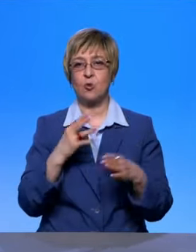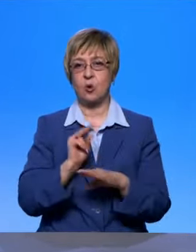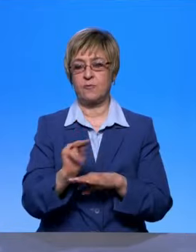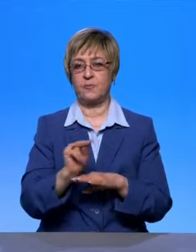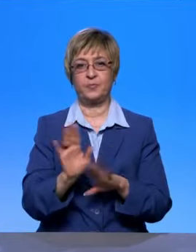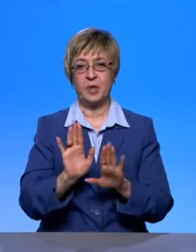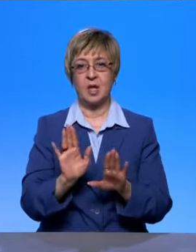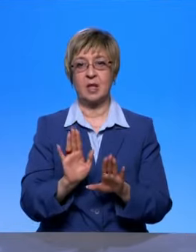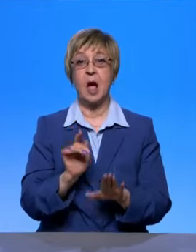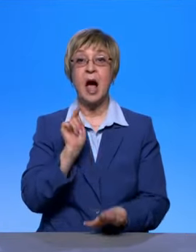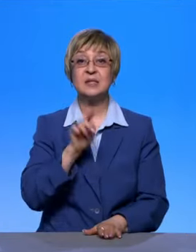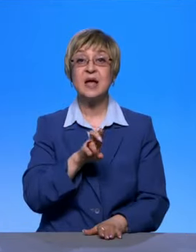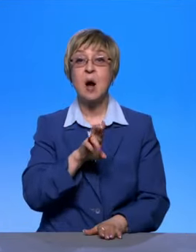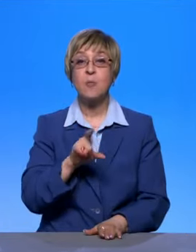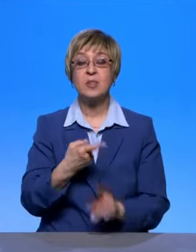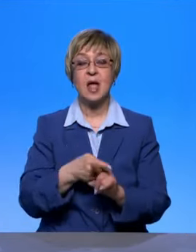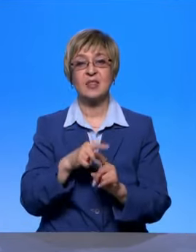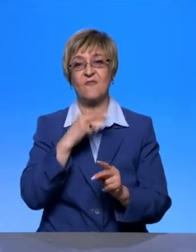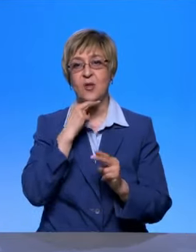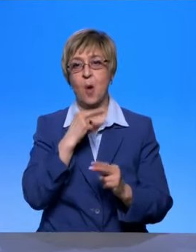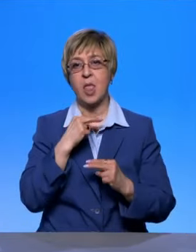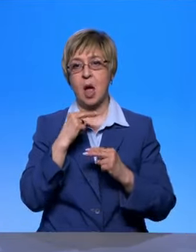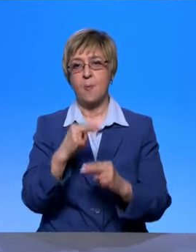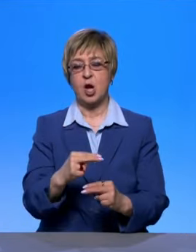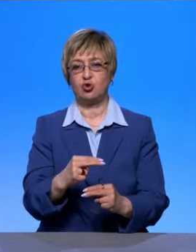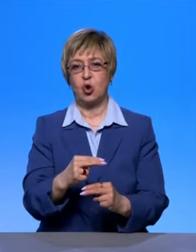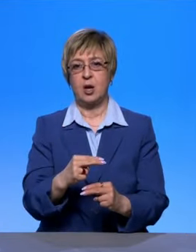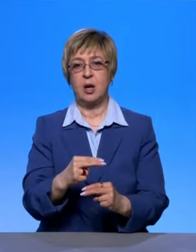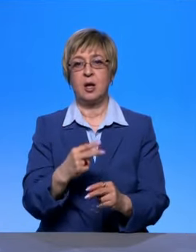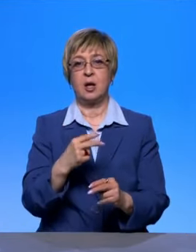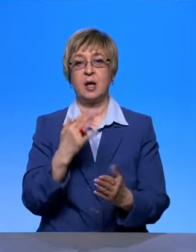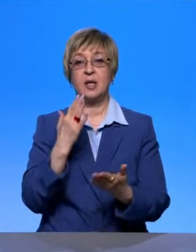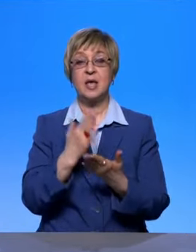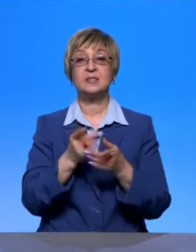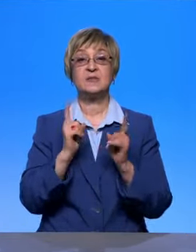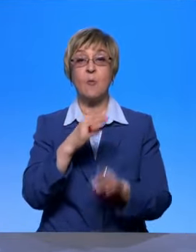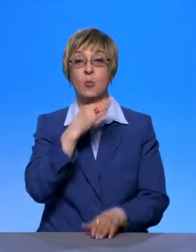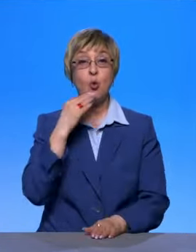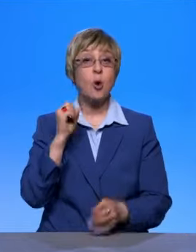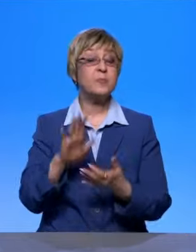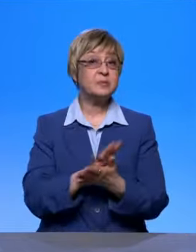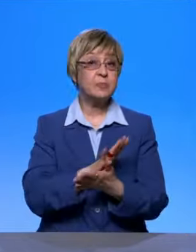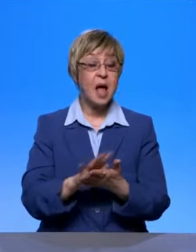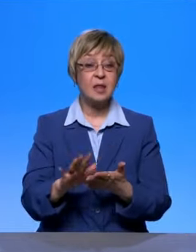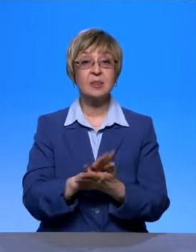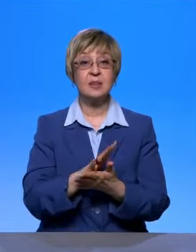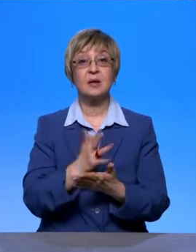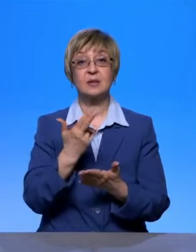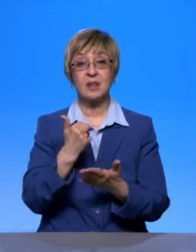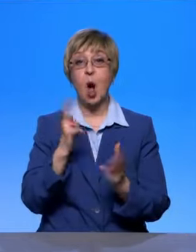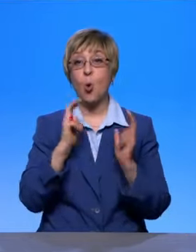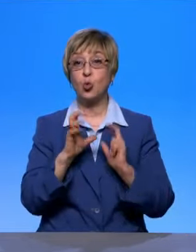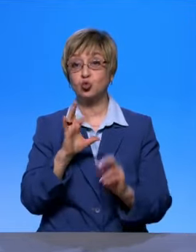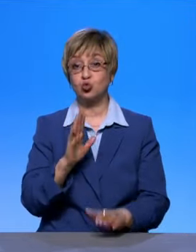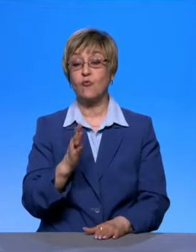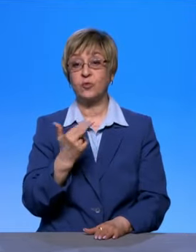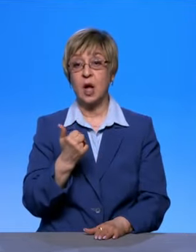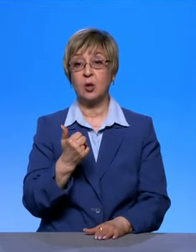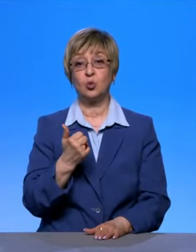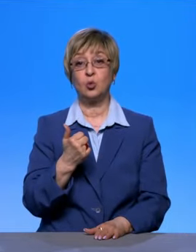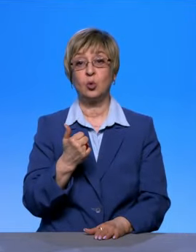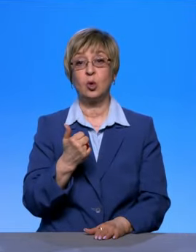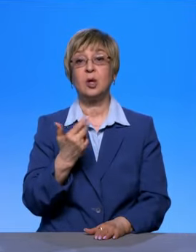на это хотя бы обращали внимание. Вот, потому что есть действительно масса бесплатных курсов. Но в чем с Натальей не соглашусь, я, ну